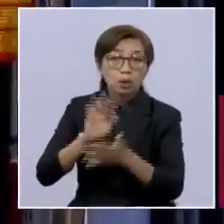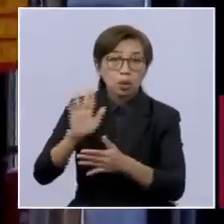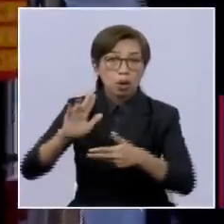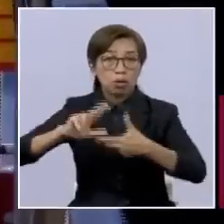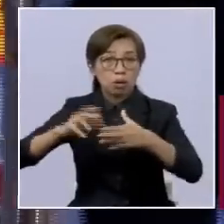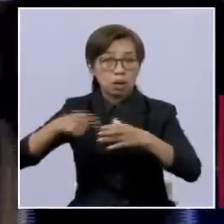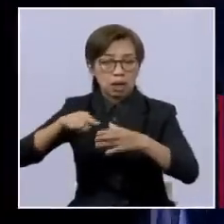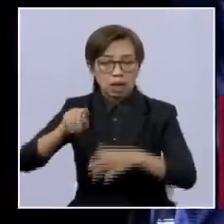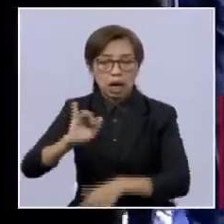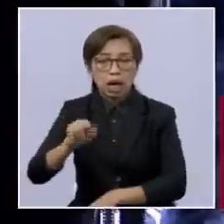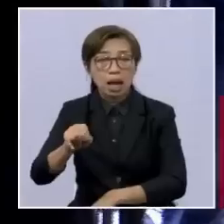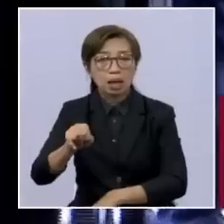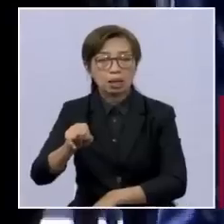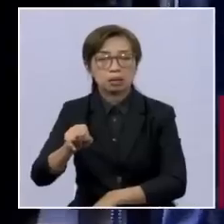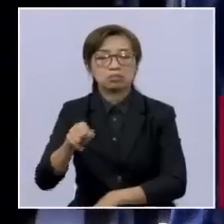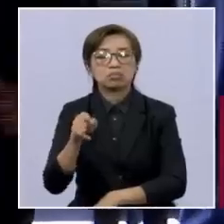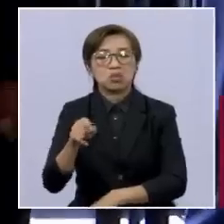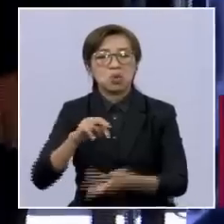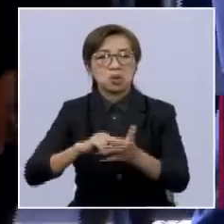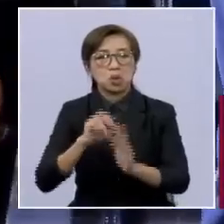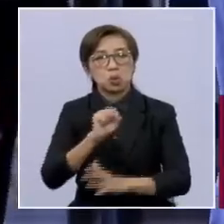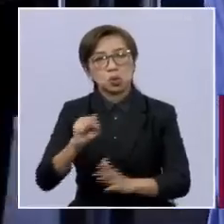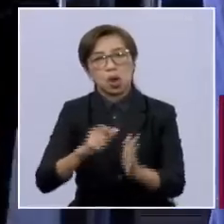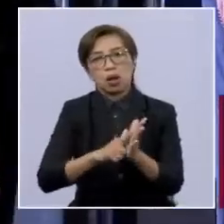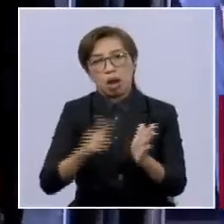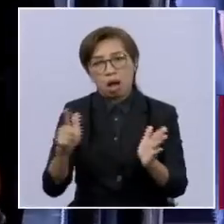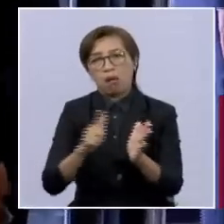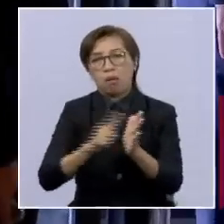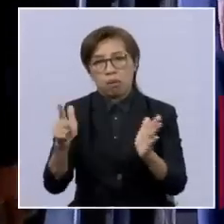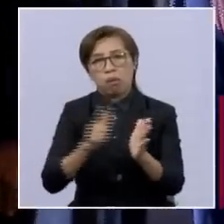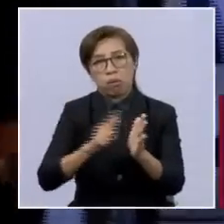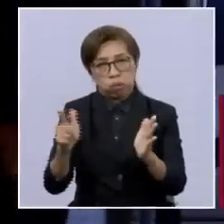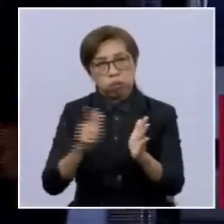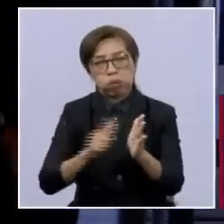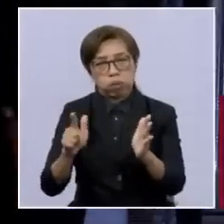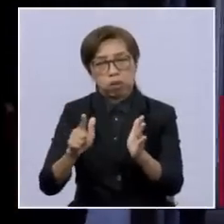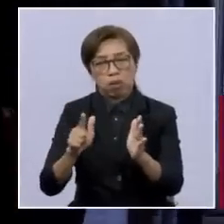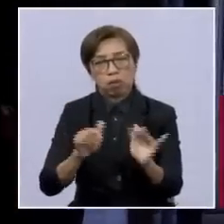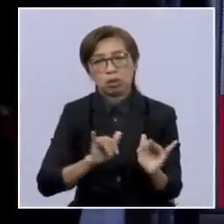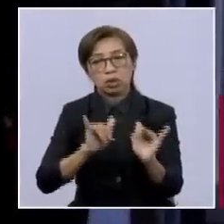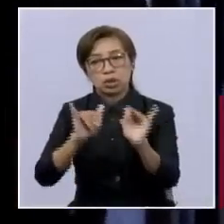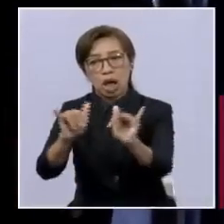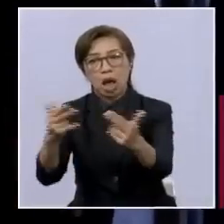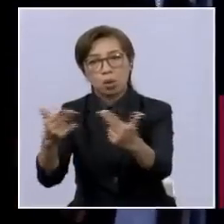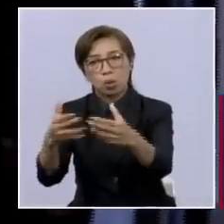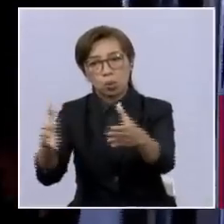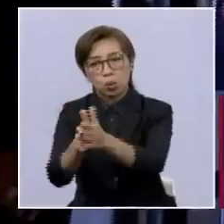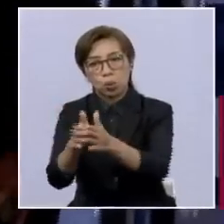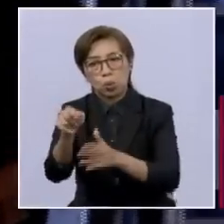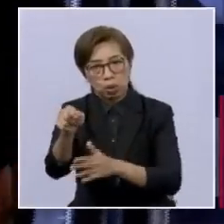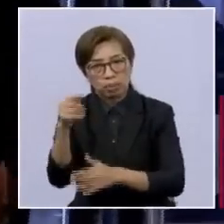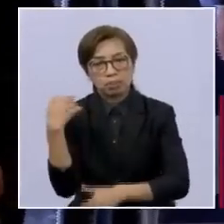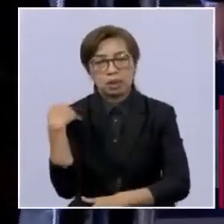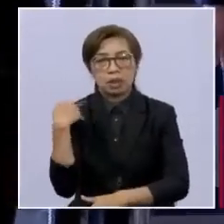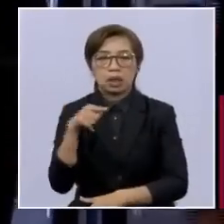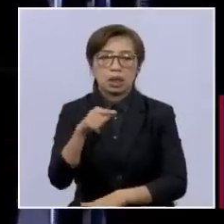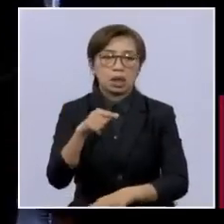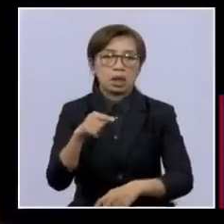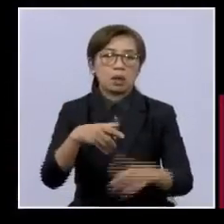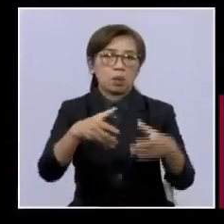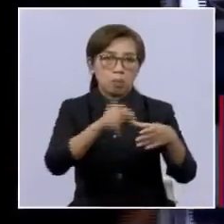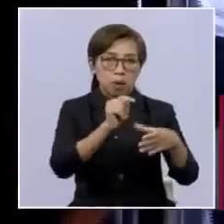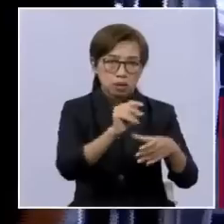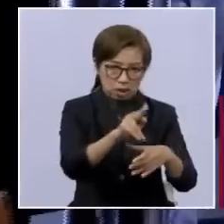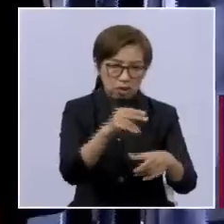นี้ก็คือมีสถานการณ์เลือดไหลไม่หยุดมีส.ส.ย้ายพรรคมากมายย้ายไปอยู่รวมไทยสร้างชาติมากที่สุดก็คือไปพรรคเพื่อไทยนะค